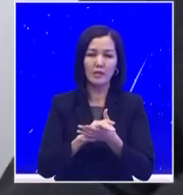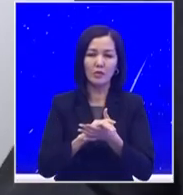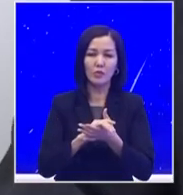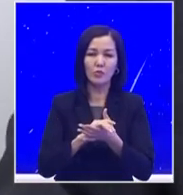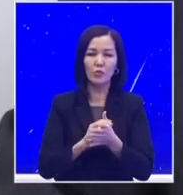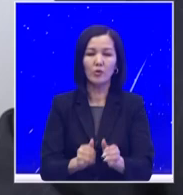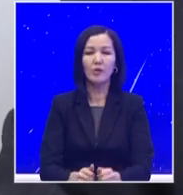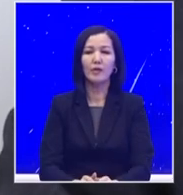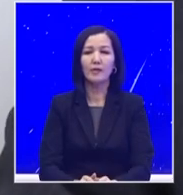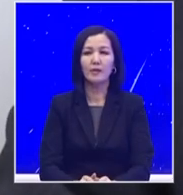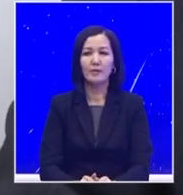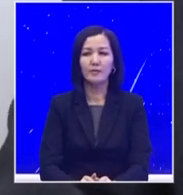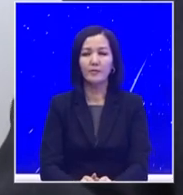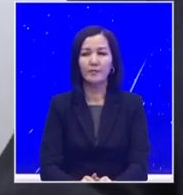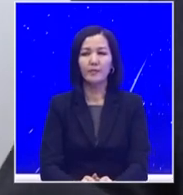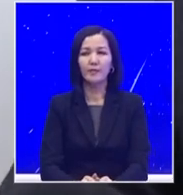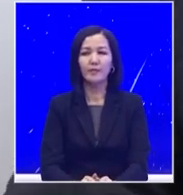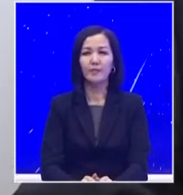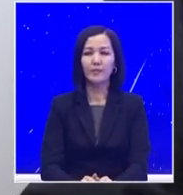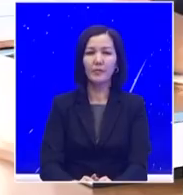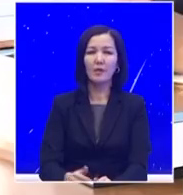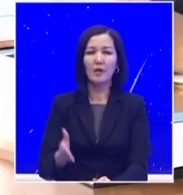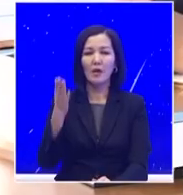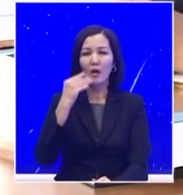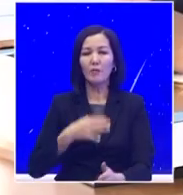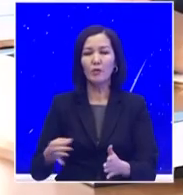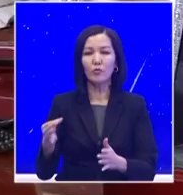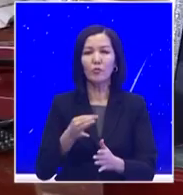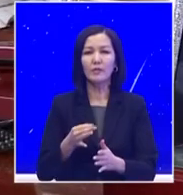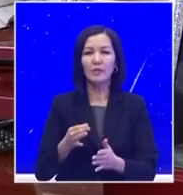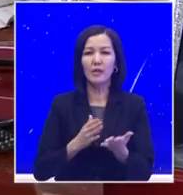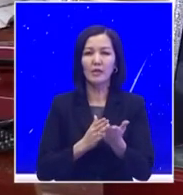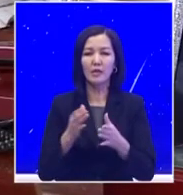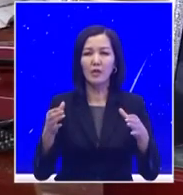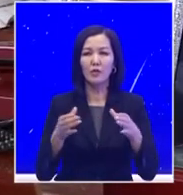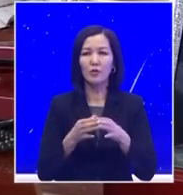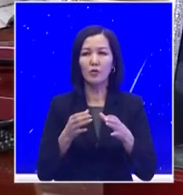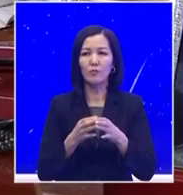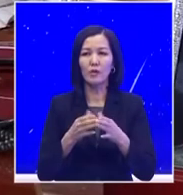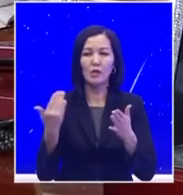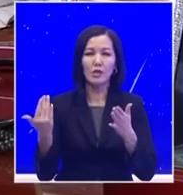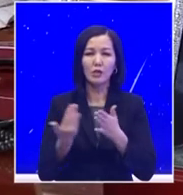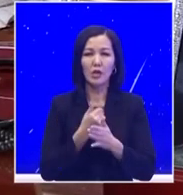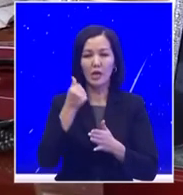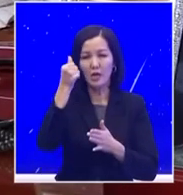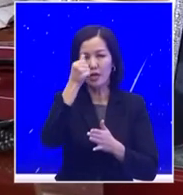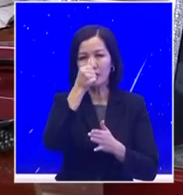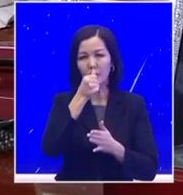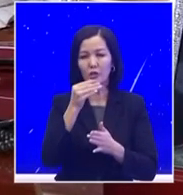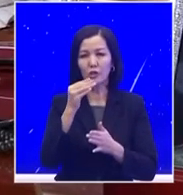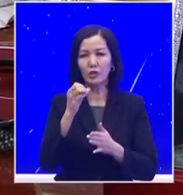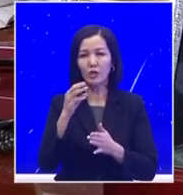отыр. Өткен жылы облыстың ардагерлер ұйымы рухани жаңғыру. Жаңағы мынау Жетісу